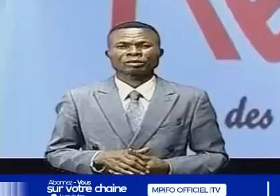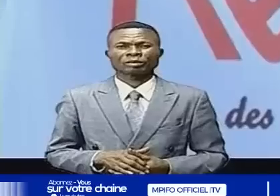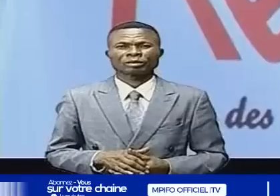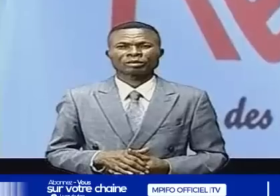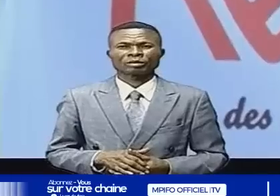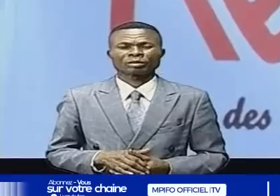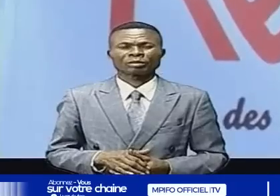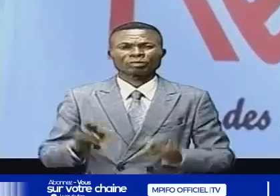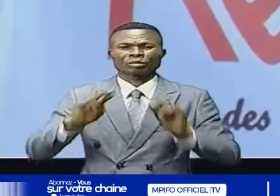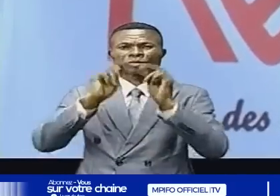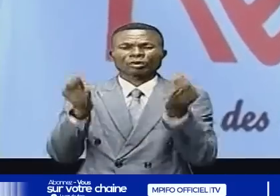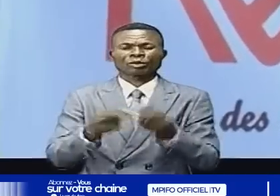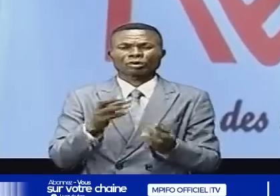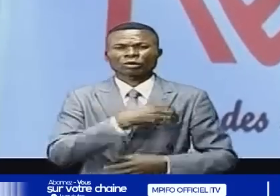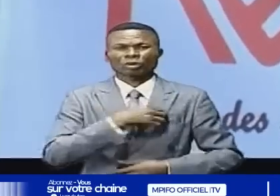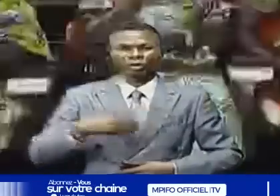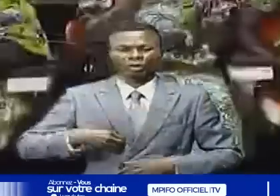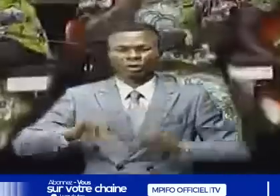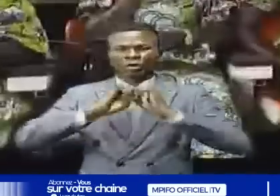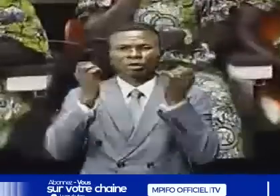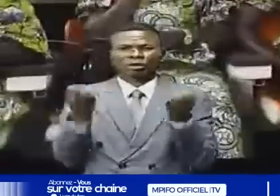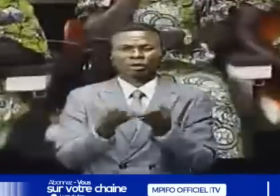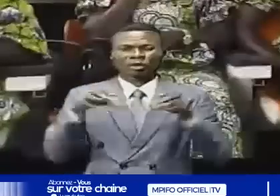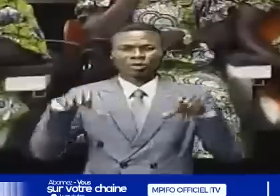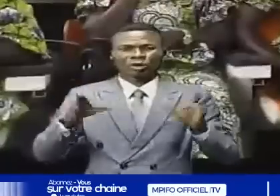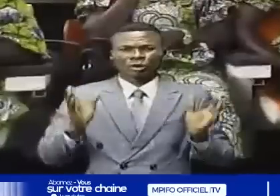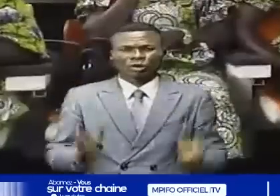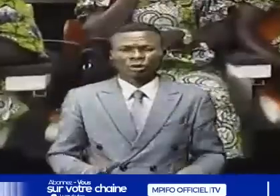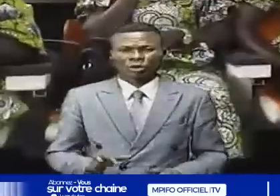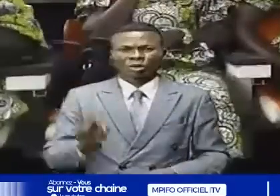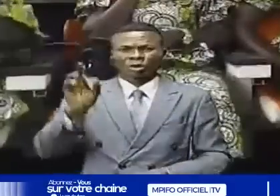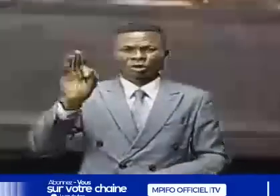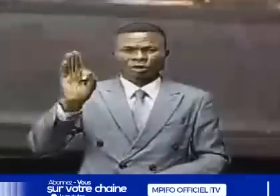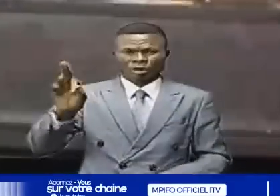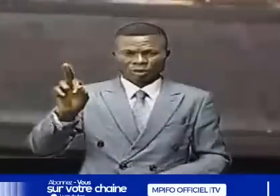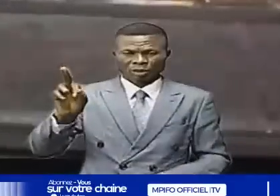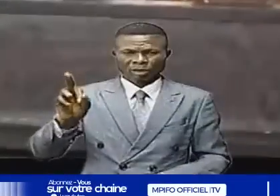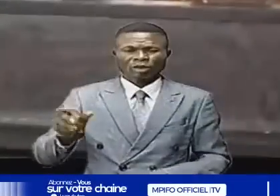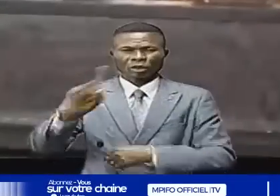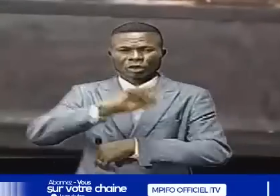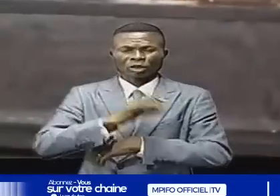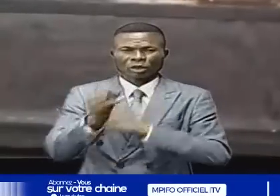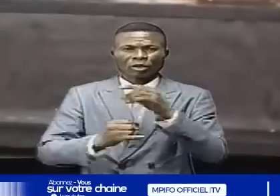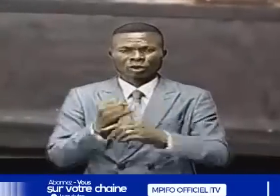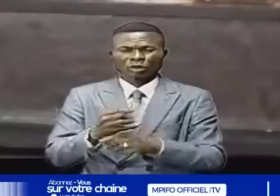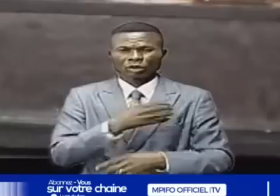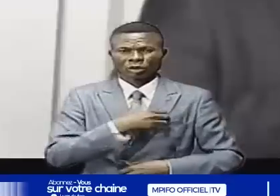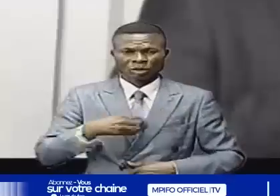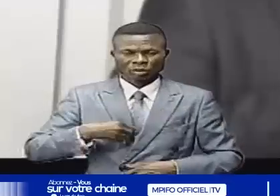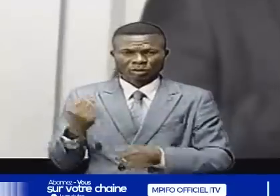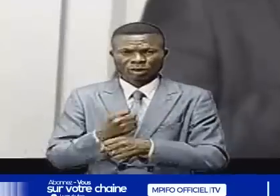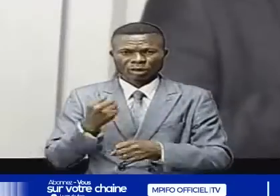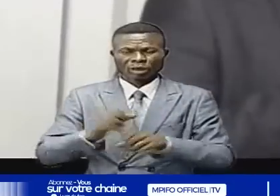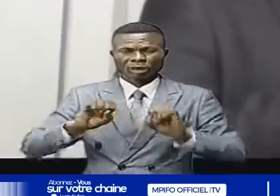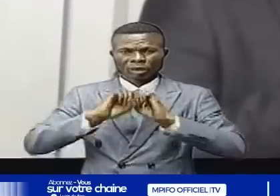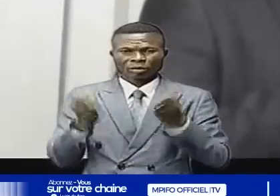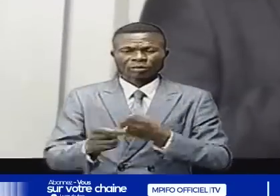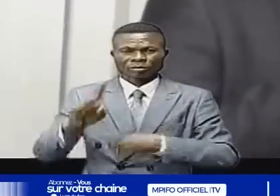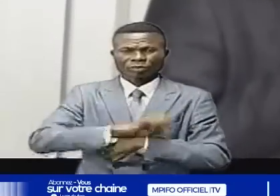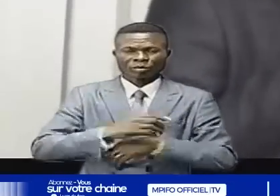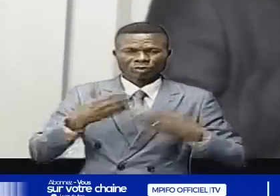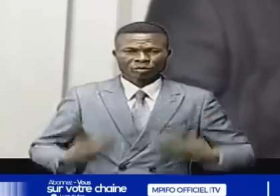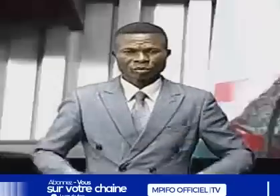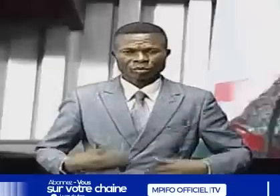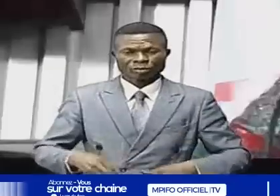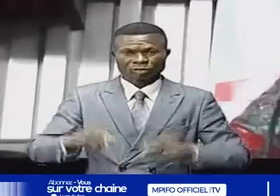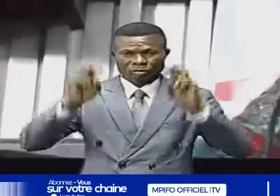Le réseau des femmes des entreprises du Congo dédie la journée internationale de la femme aux femmes des entreprises. Une journée célébrée